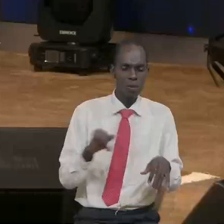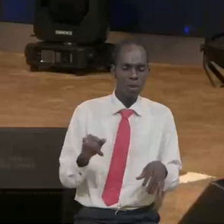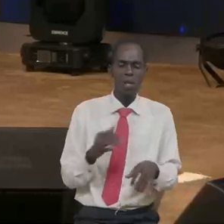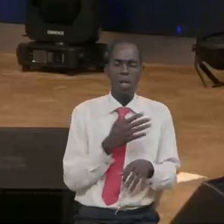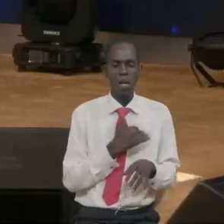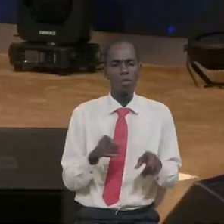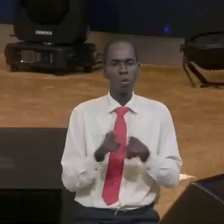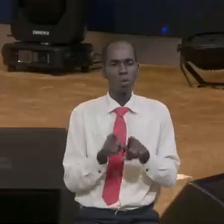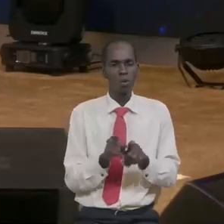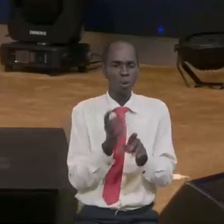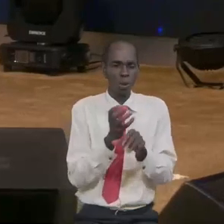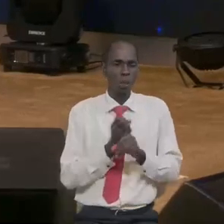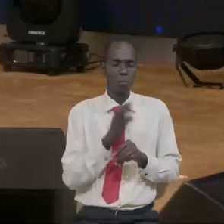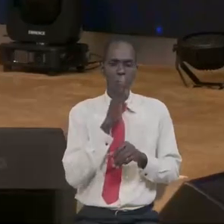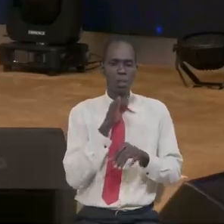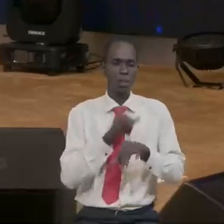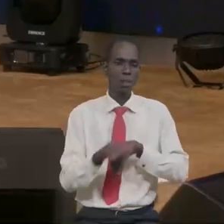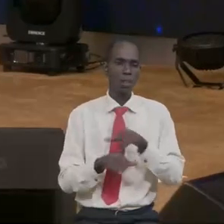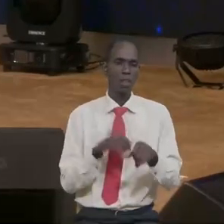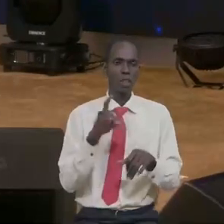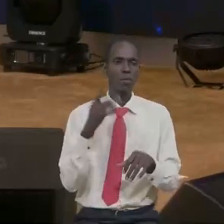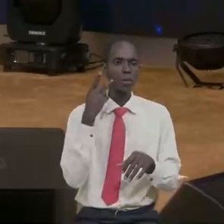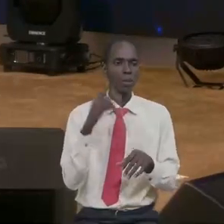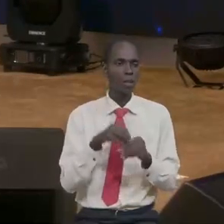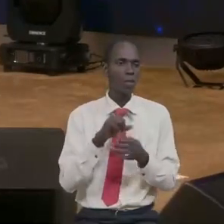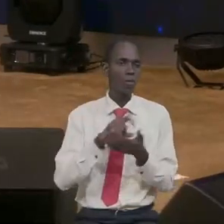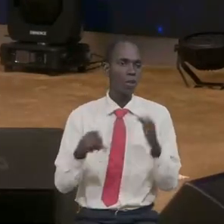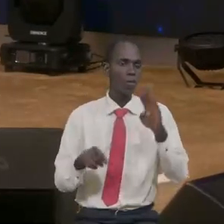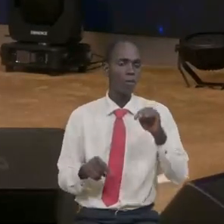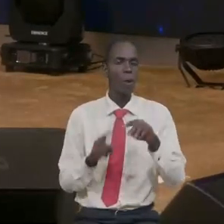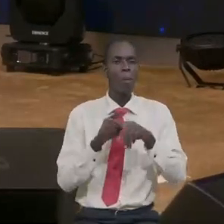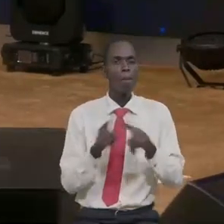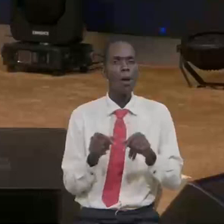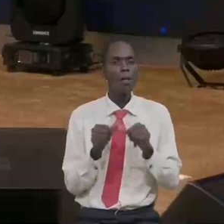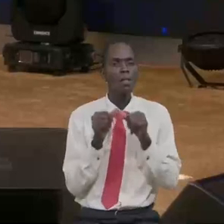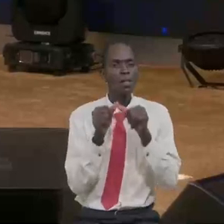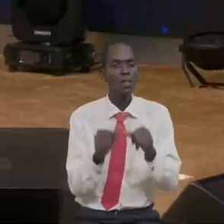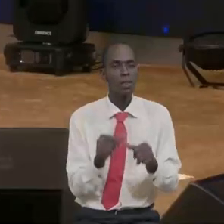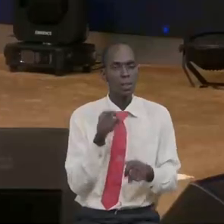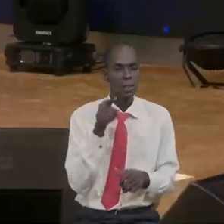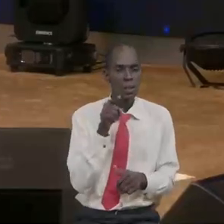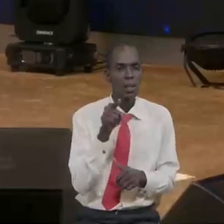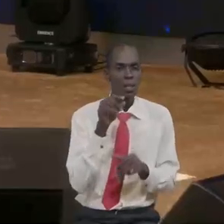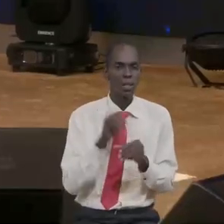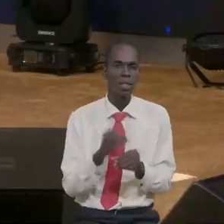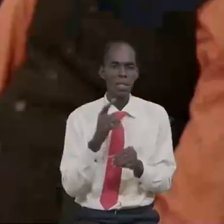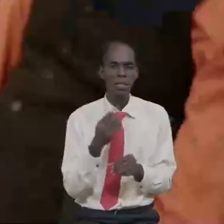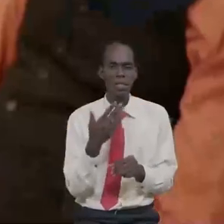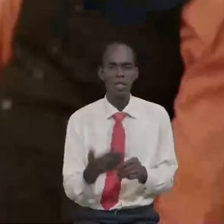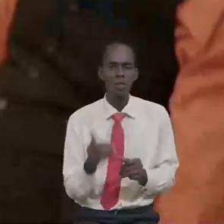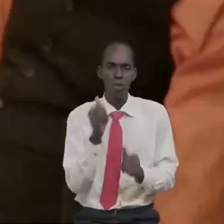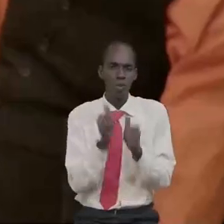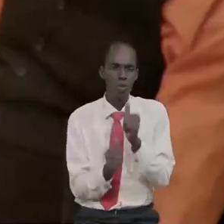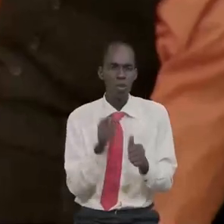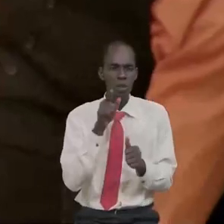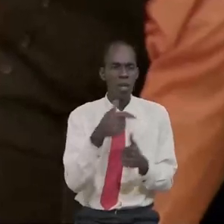le mal, égarant les autres et égarés eux-mêmes. 14 dit, toi demeure, dans les choses que tu as apprises.